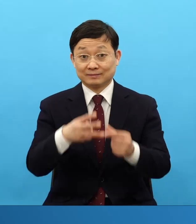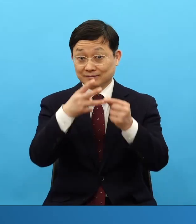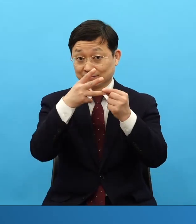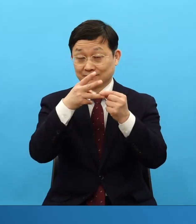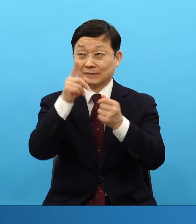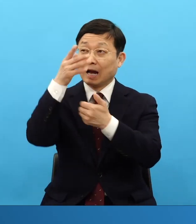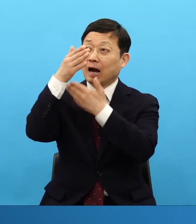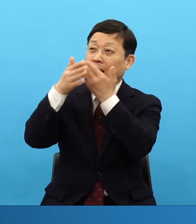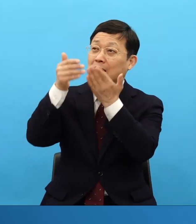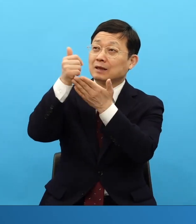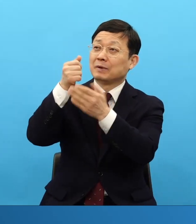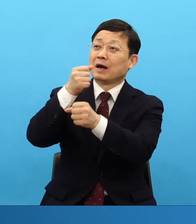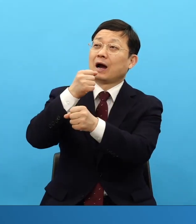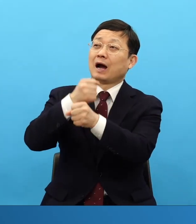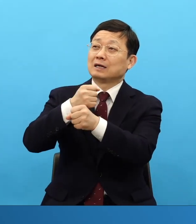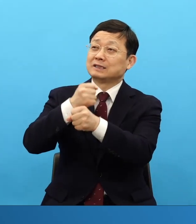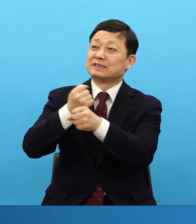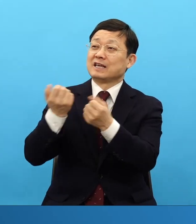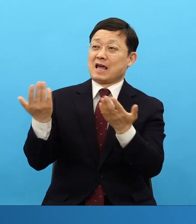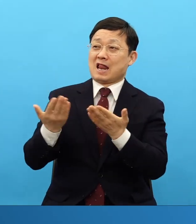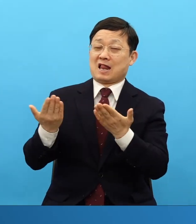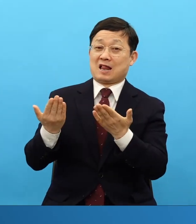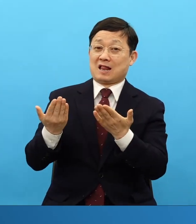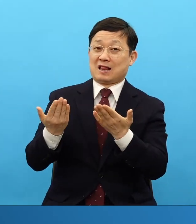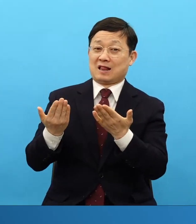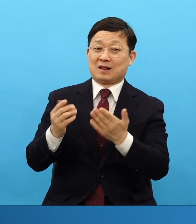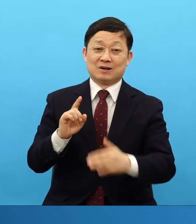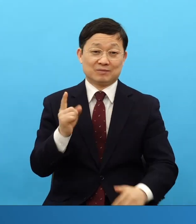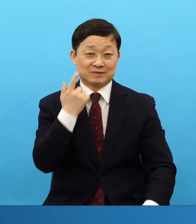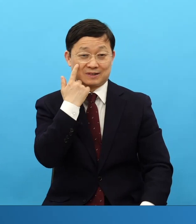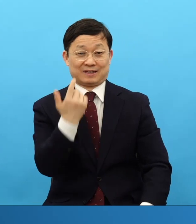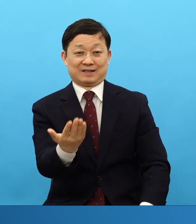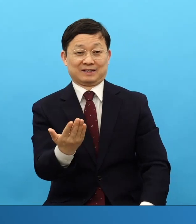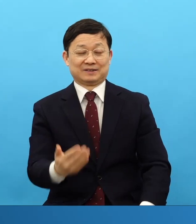중요하죠. Ultimately, the work that God does through you, that's what's important.